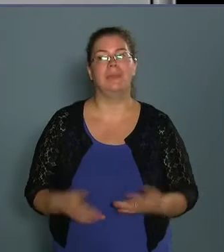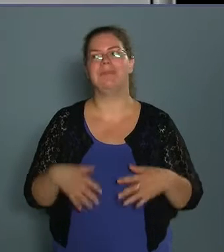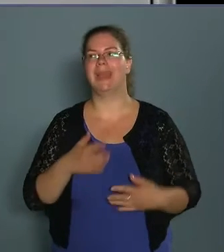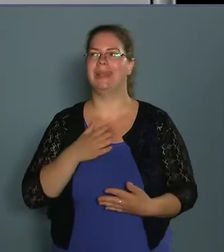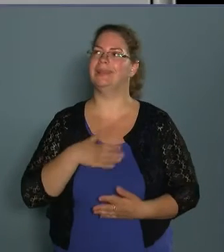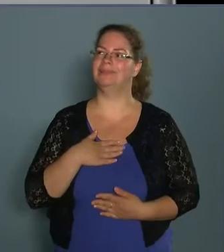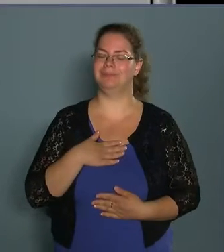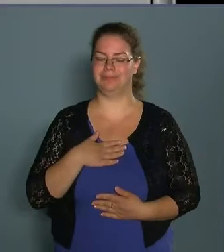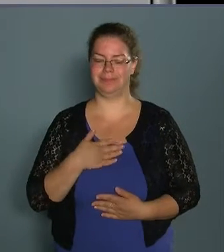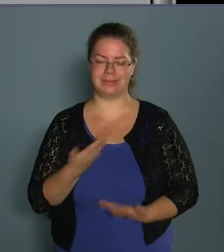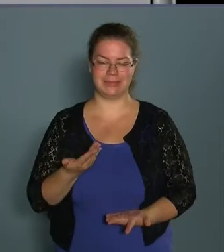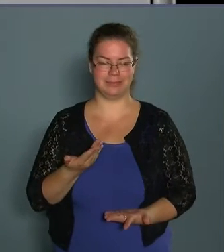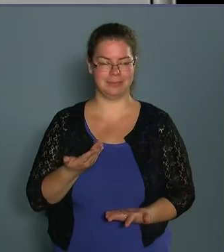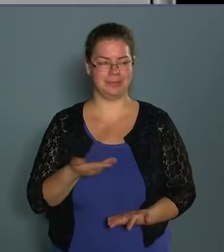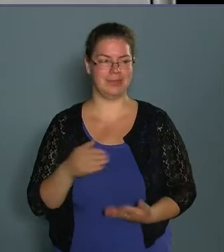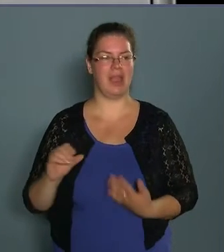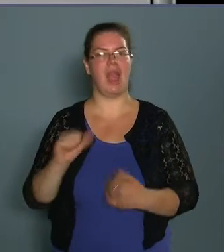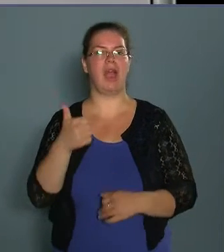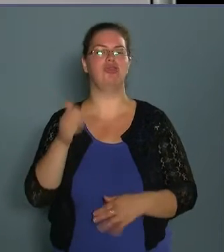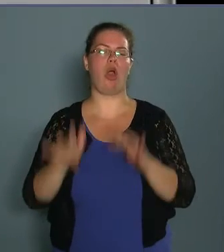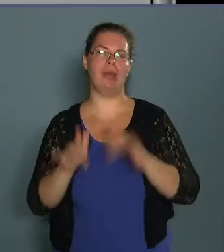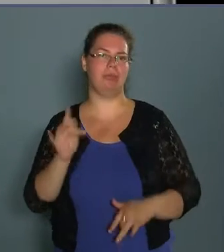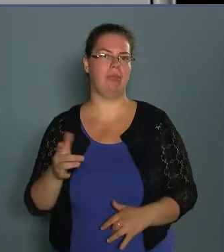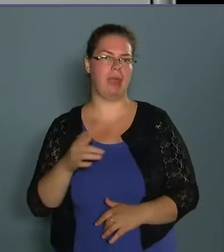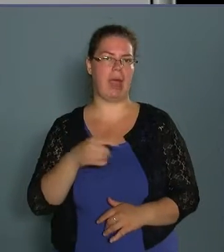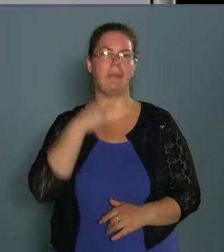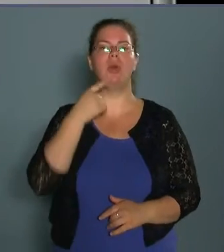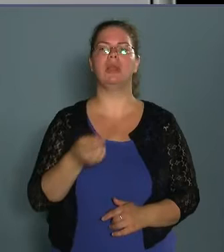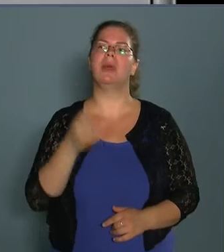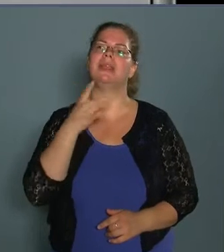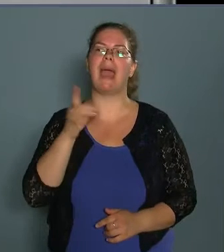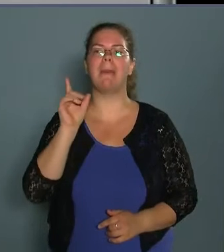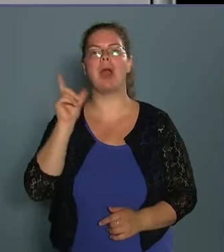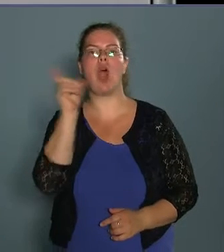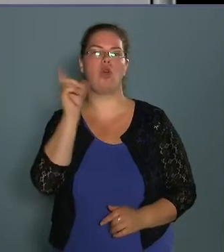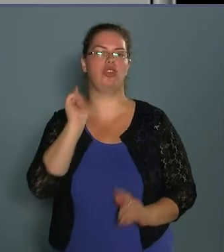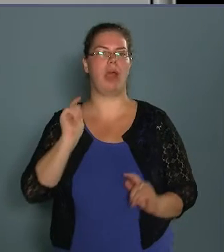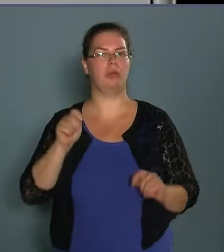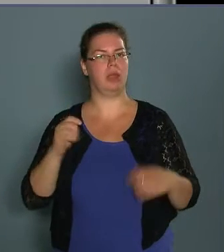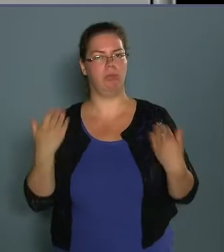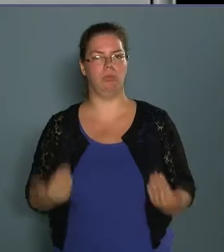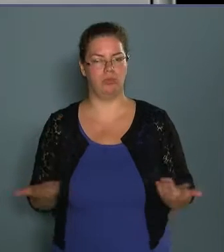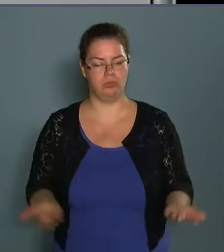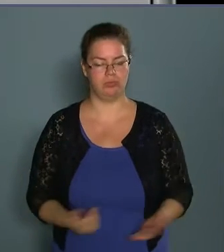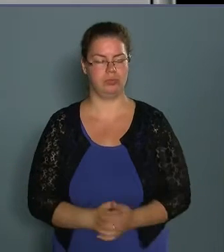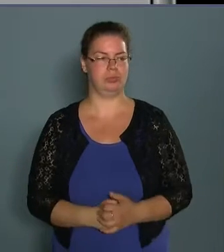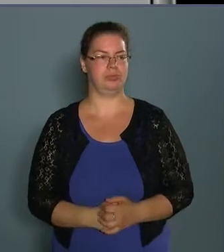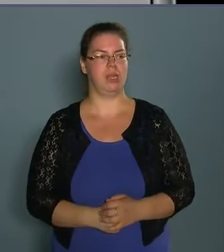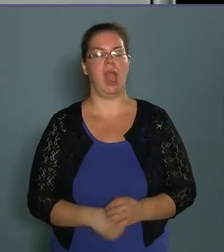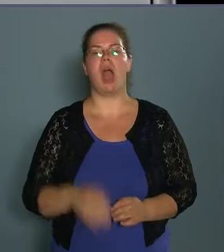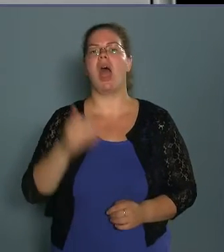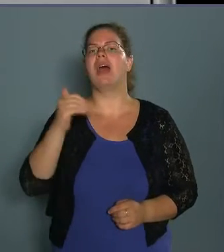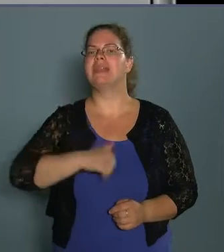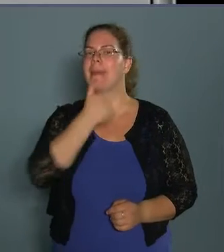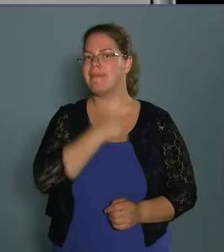Hagyj legyek én most a első pár mondatomban a lakosság nyelve. A